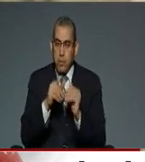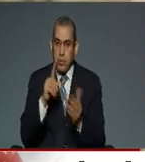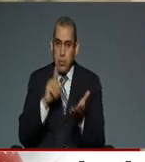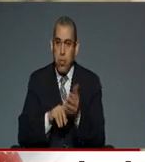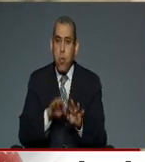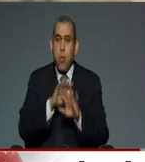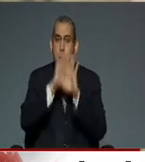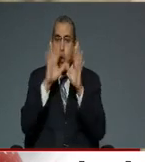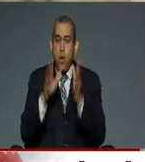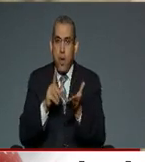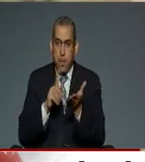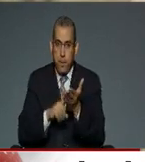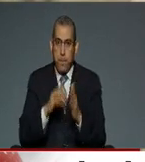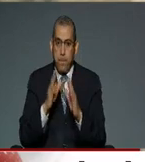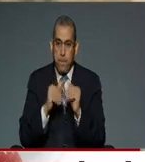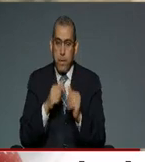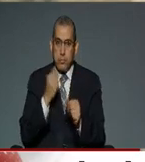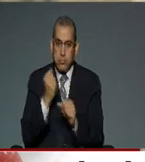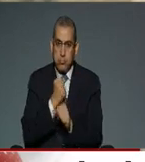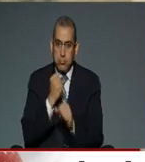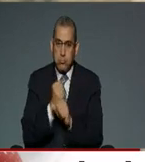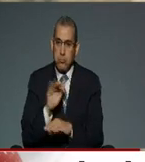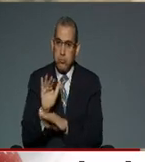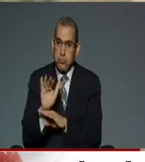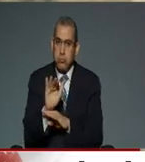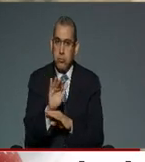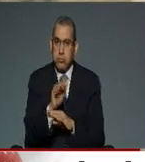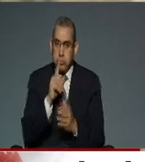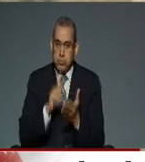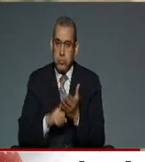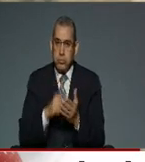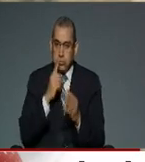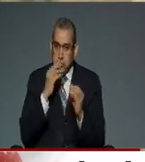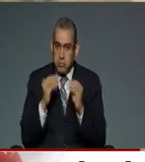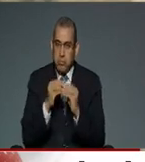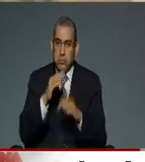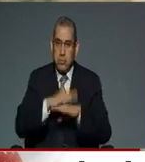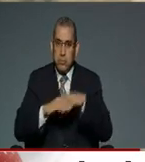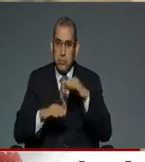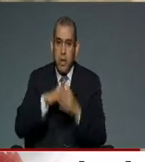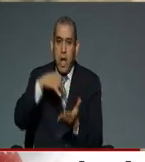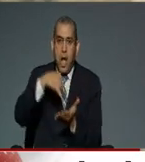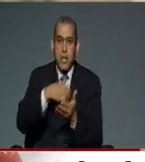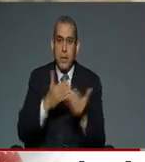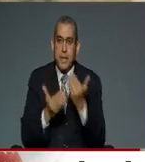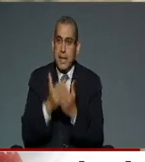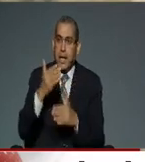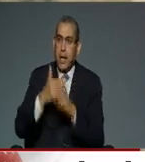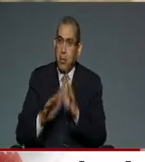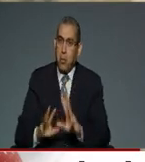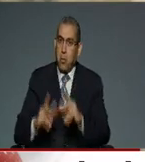ذلك تستمرون في البناء واستمريتم في بناء عاصمة جديدة